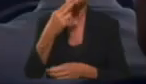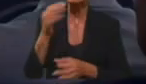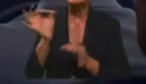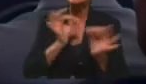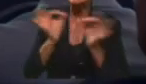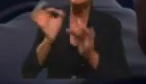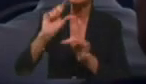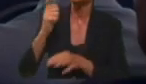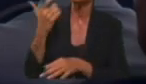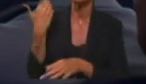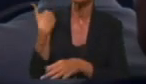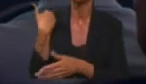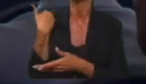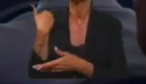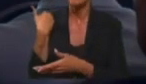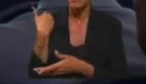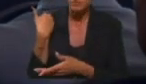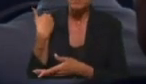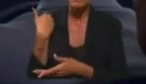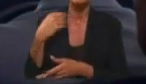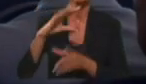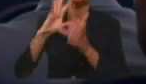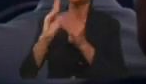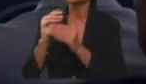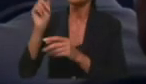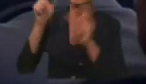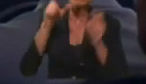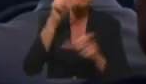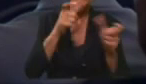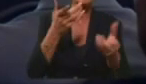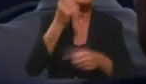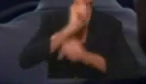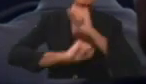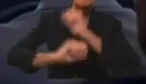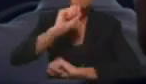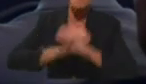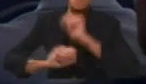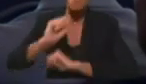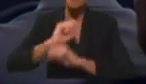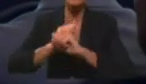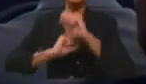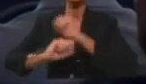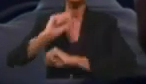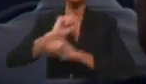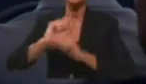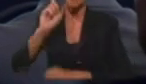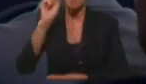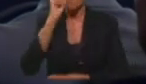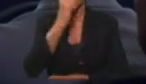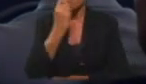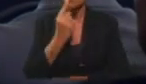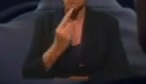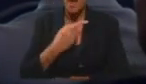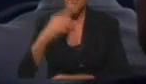historycznej, po wielkich beneficjentach tego programu, takich jak Włochy, Portugalia czy Hiszpania lub Grecja,